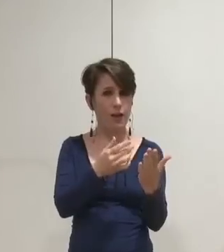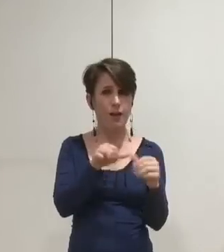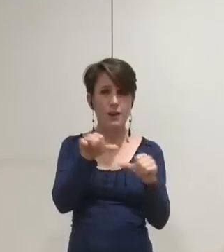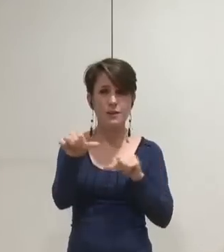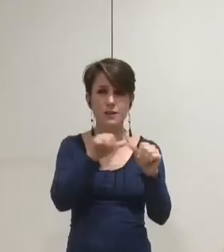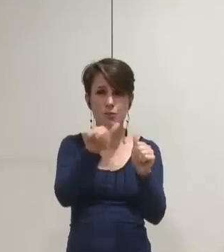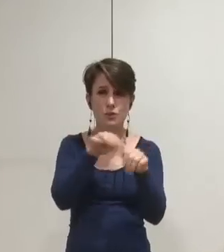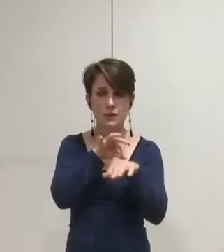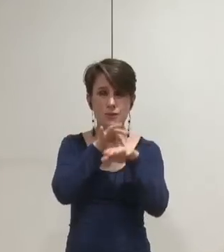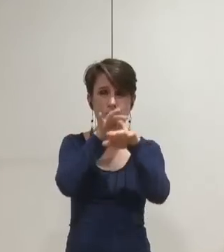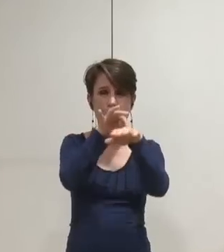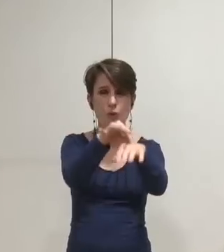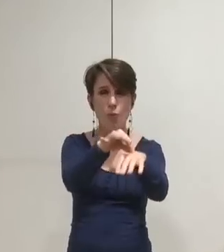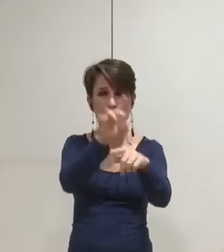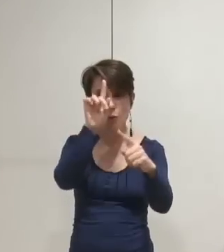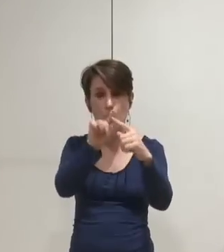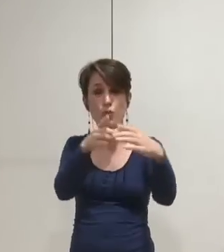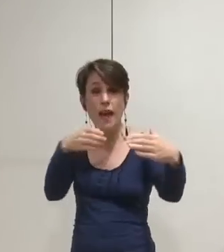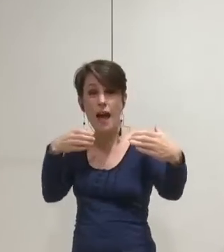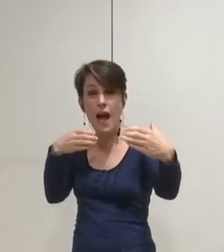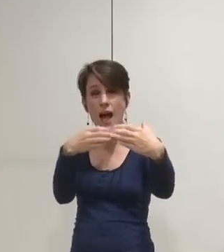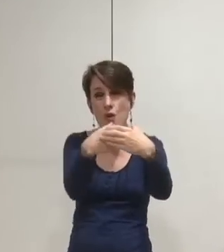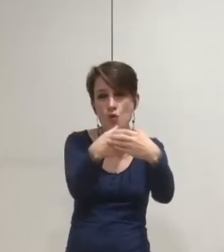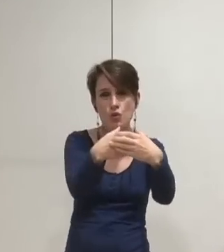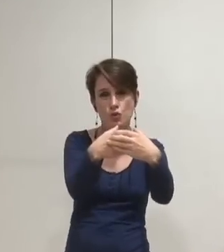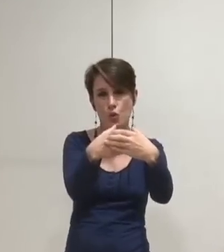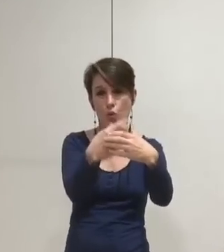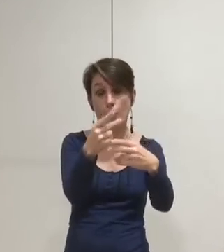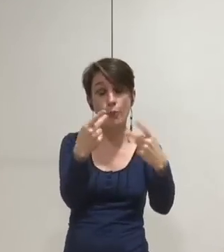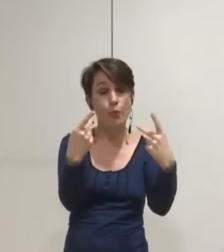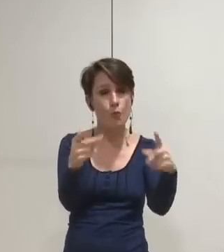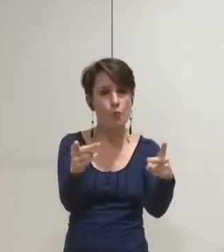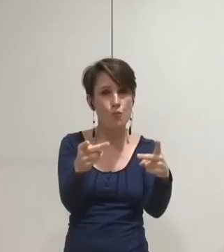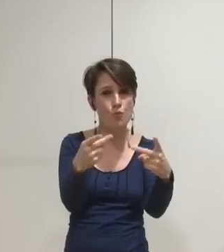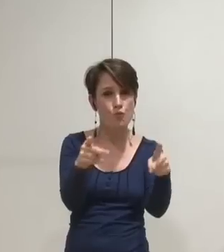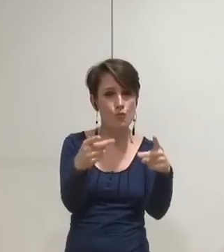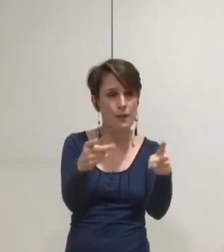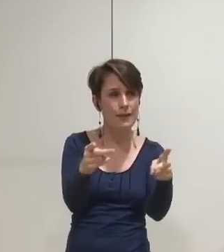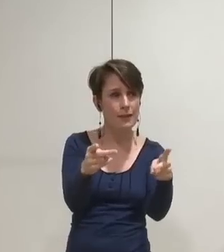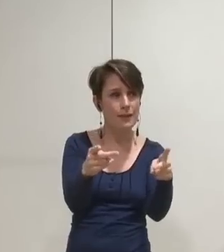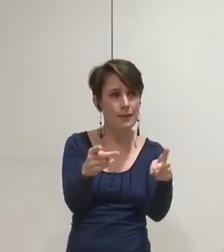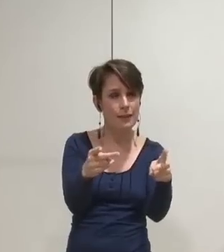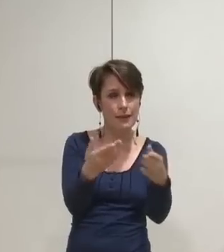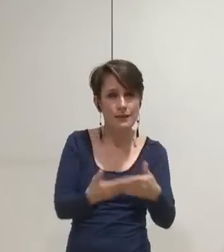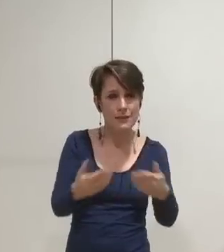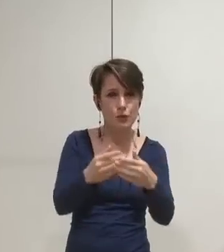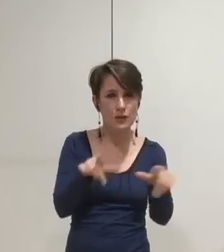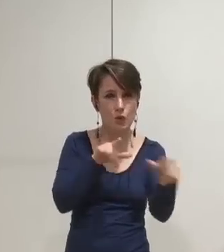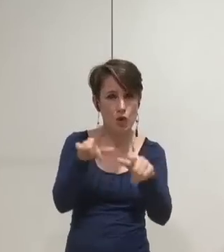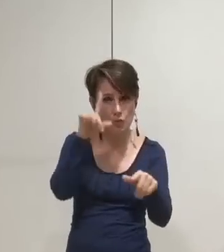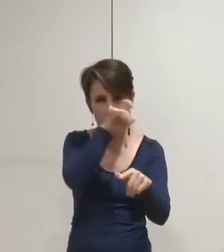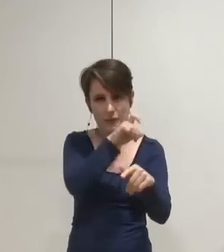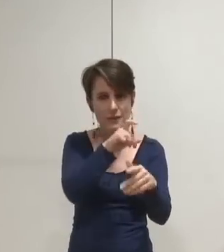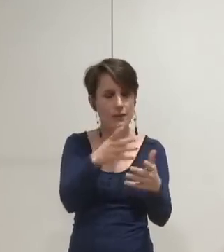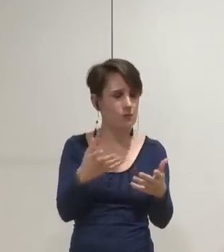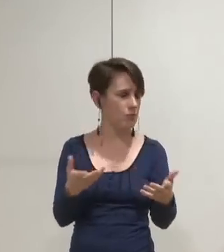d'accompagnement dispositif pour l'inclusion des publics en difficulté de logement a été mise en place et cetera